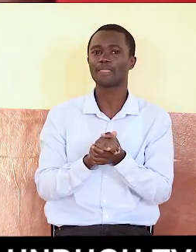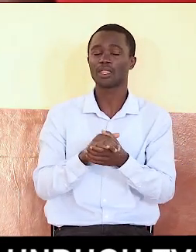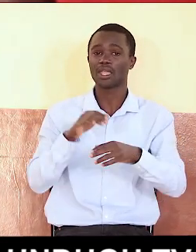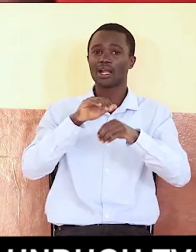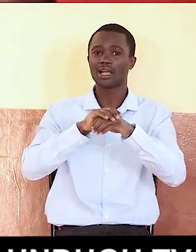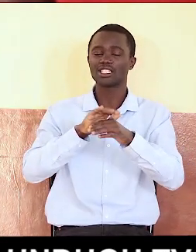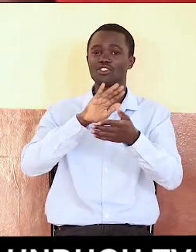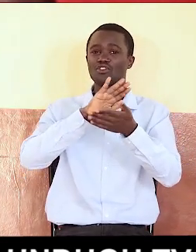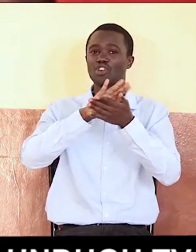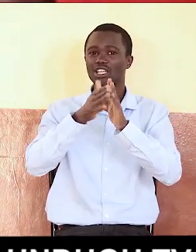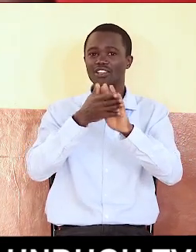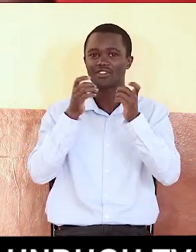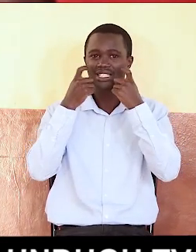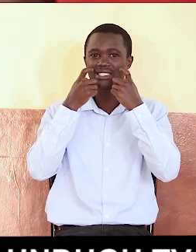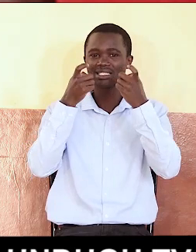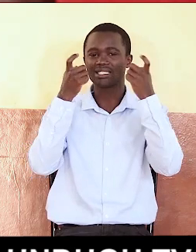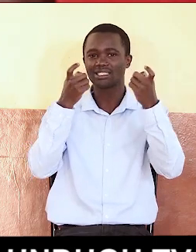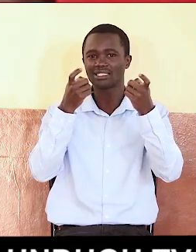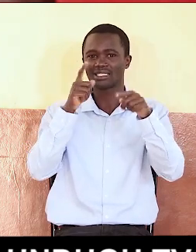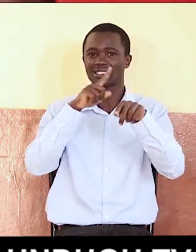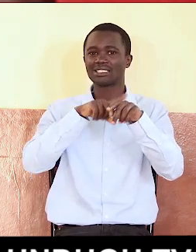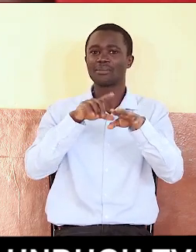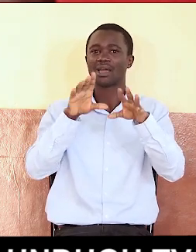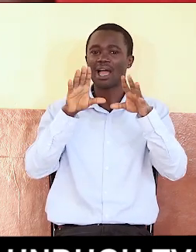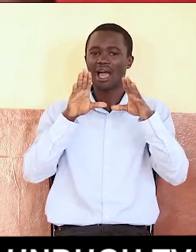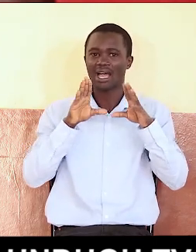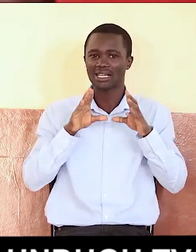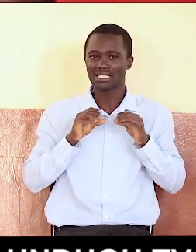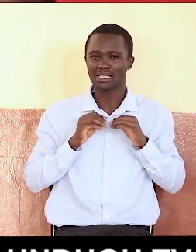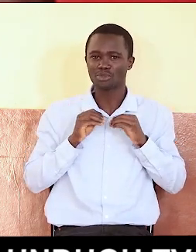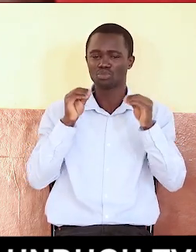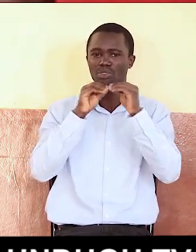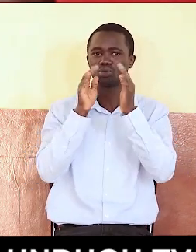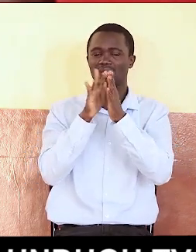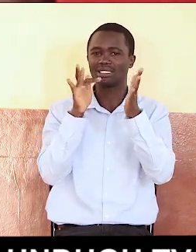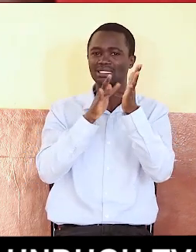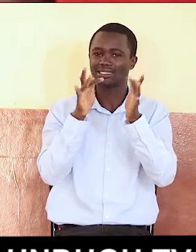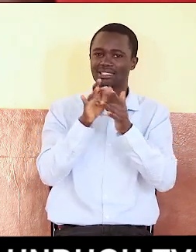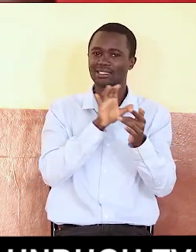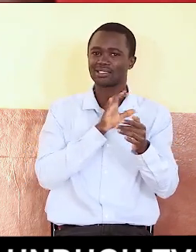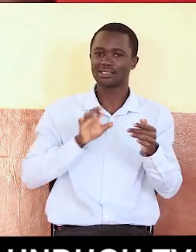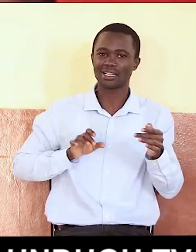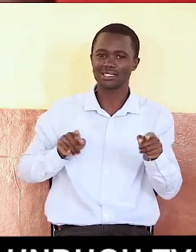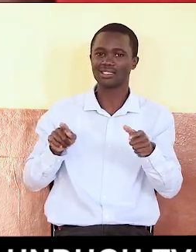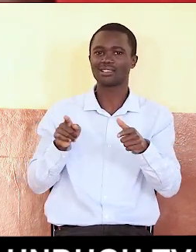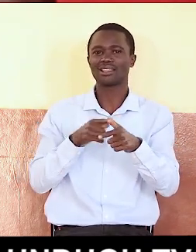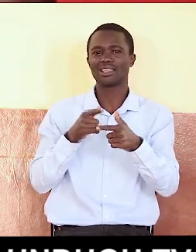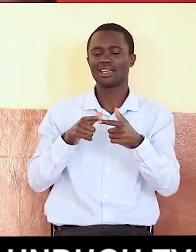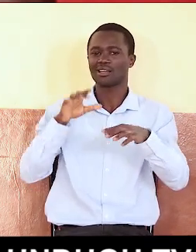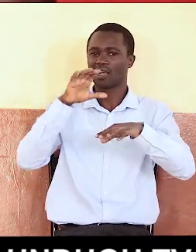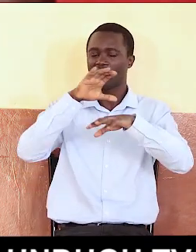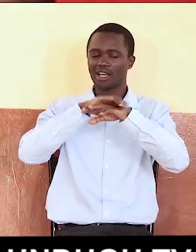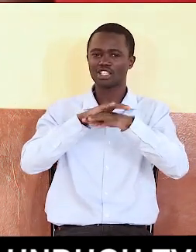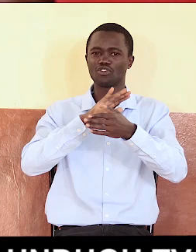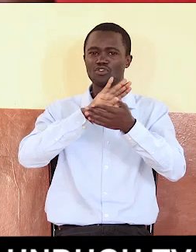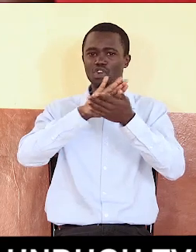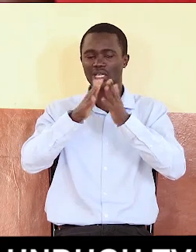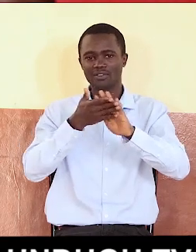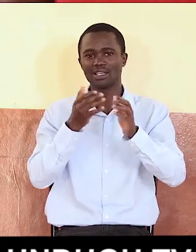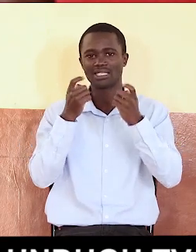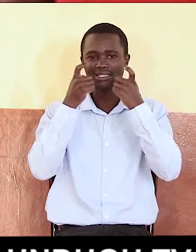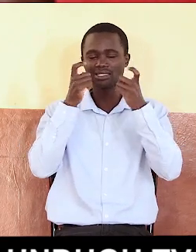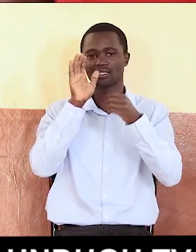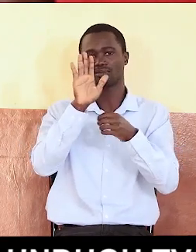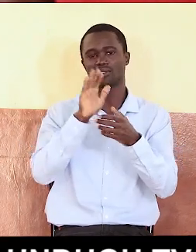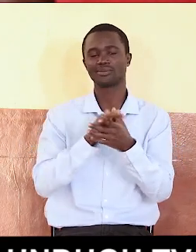msamaha wa dhambi. Wakikubali kukubudana na Yesu, wapokee msamaha wa dhambi zao. Kwa